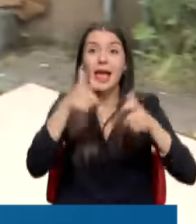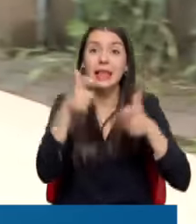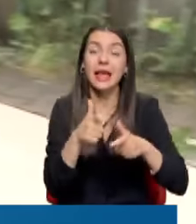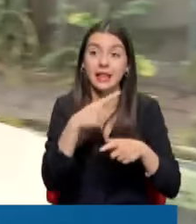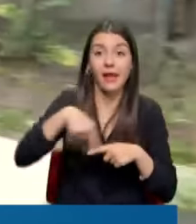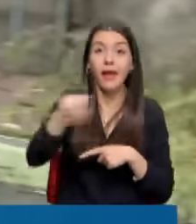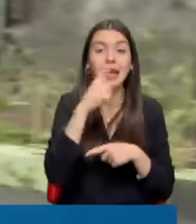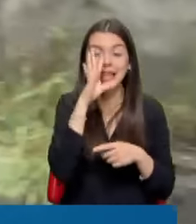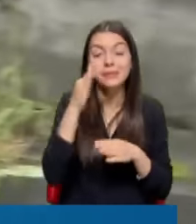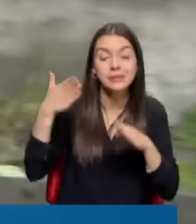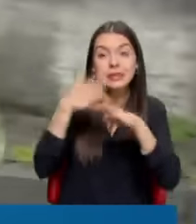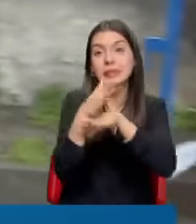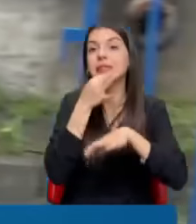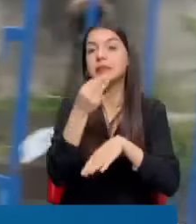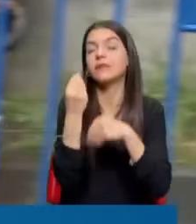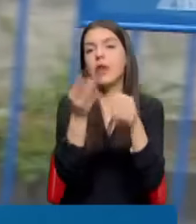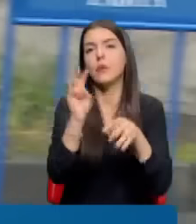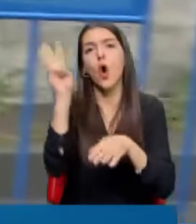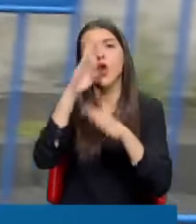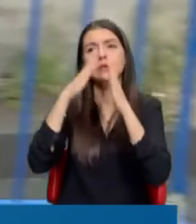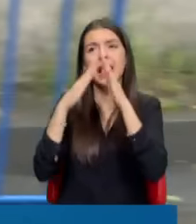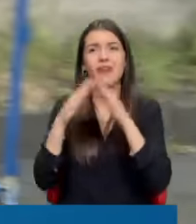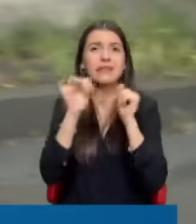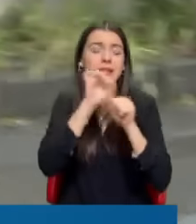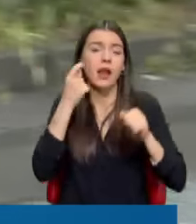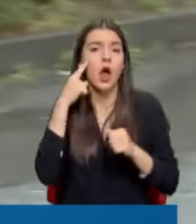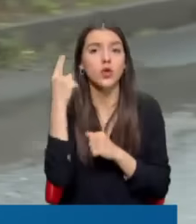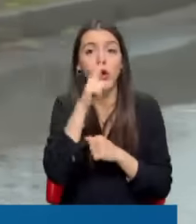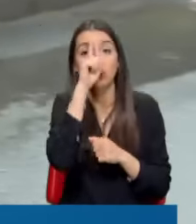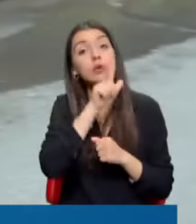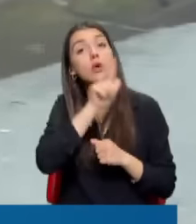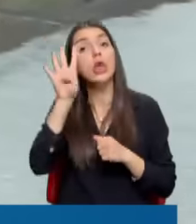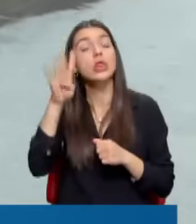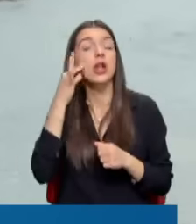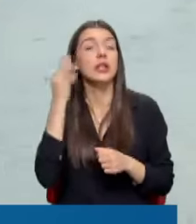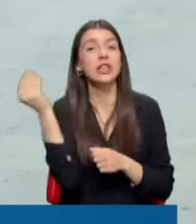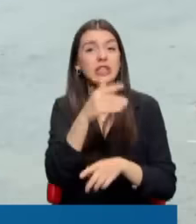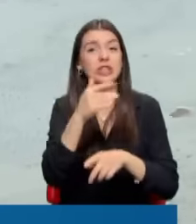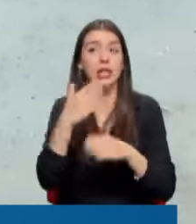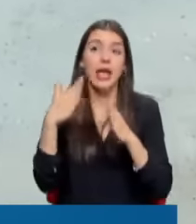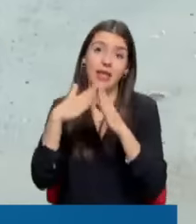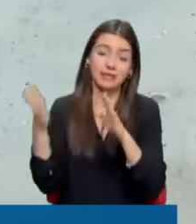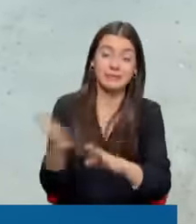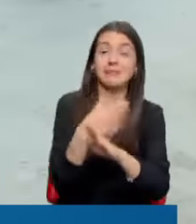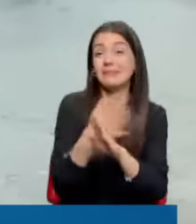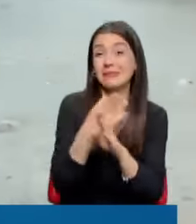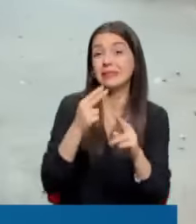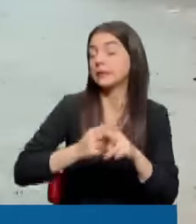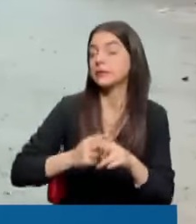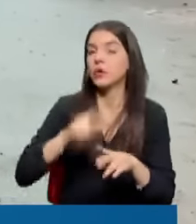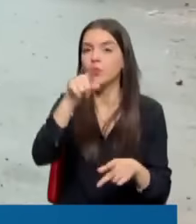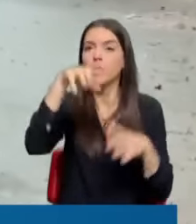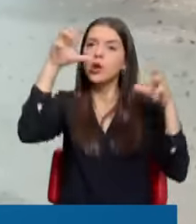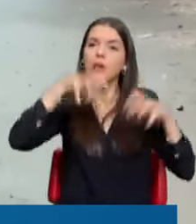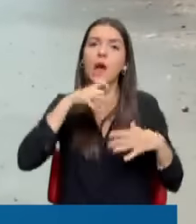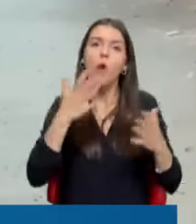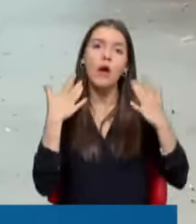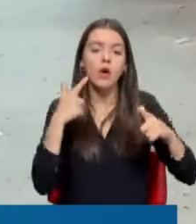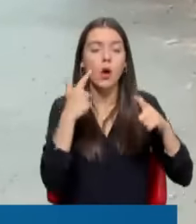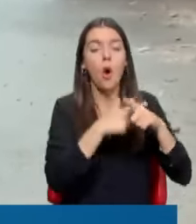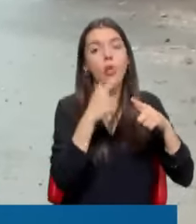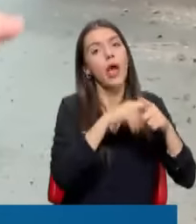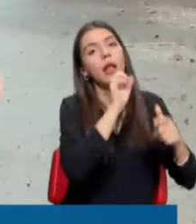kimseyi yaklaştırmıyor. 30 ev hasar gördü, 114 kişi tahliye edildi. Bu yağmurlu havada evlerinden olup